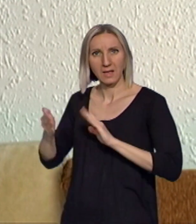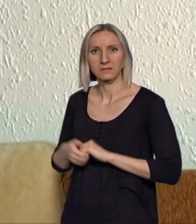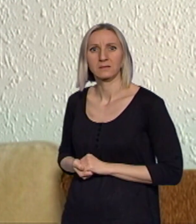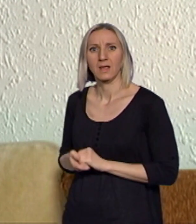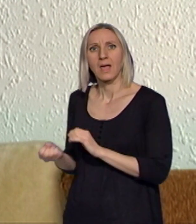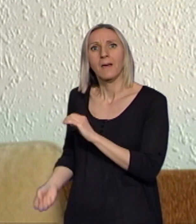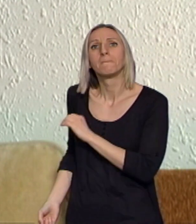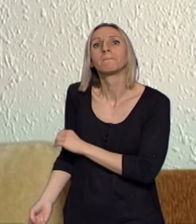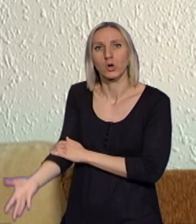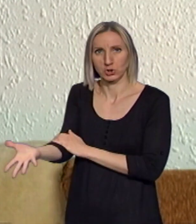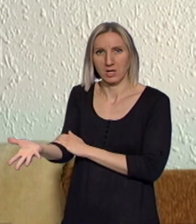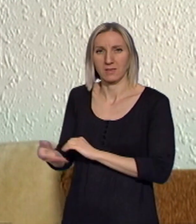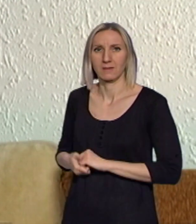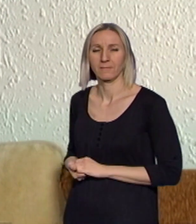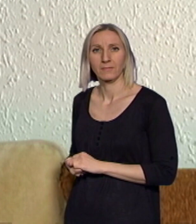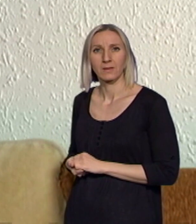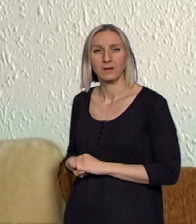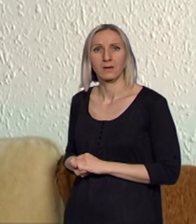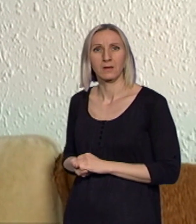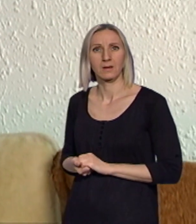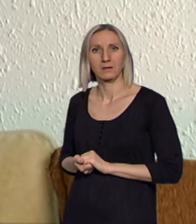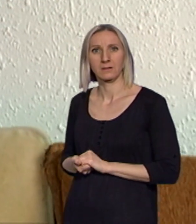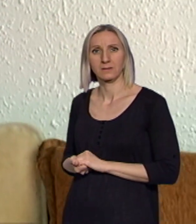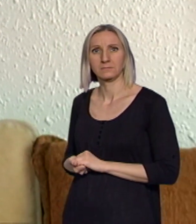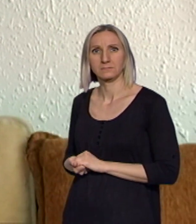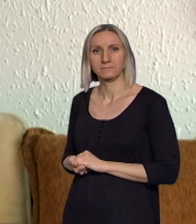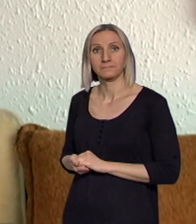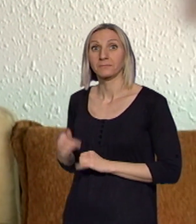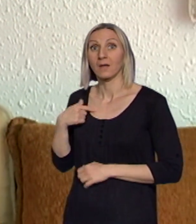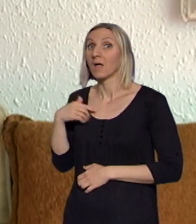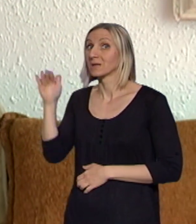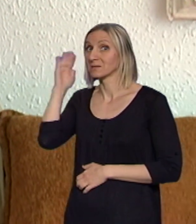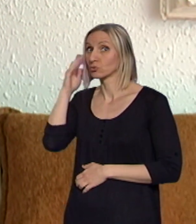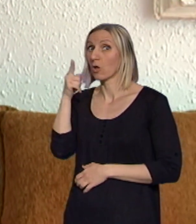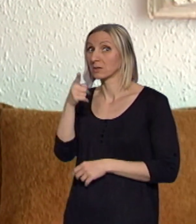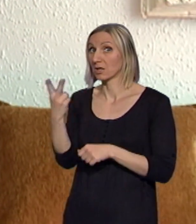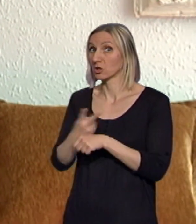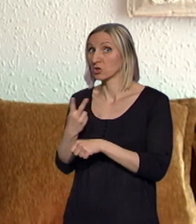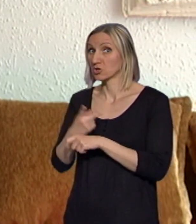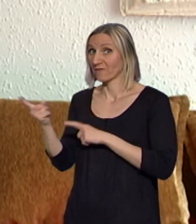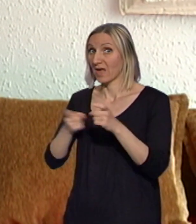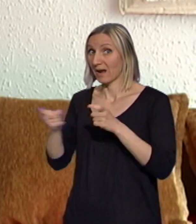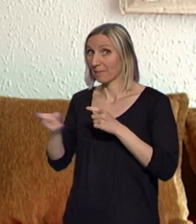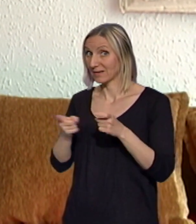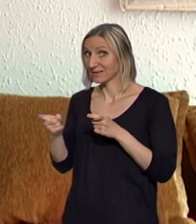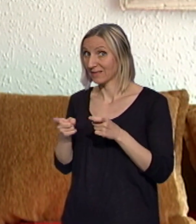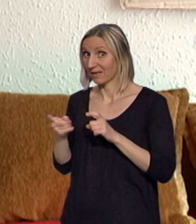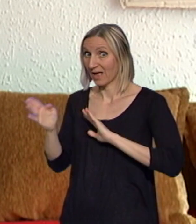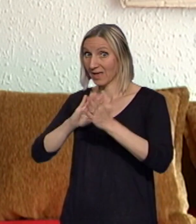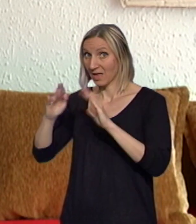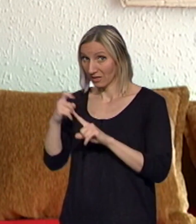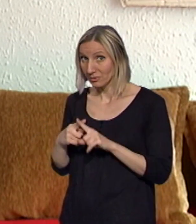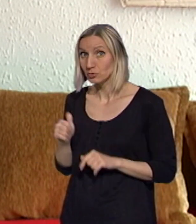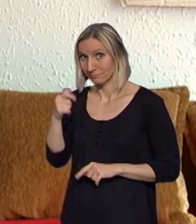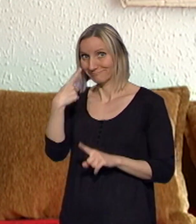bocane i karate. Ja sam čula da si ti državna reprezentativka u karateu. Da,